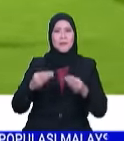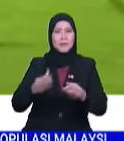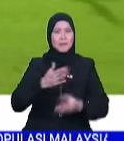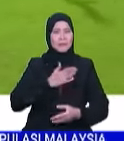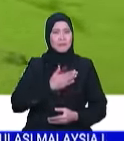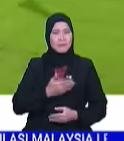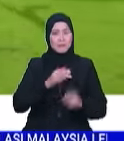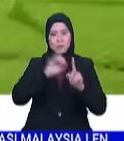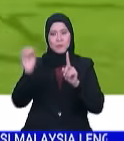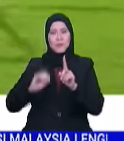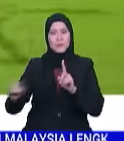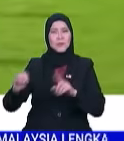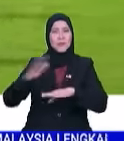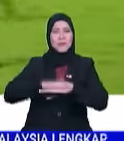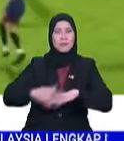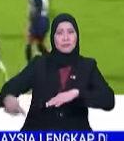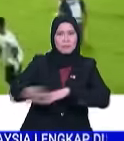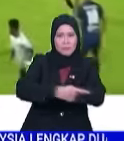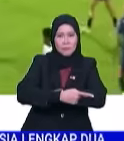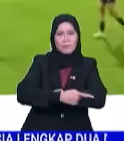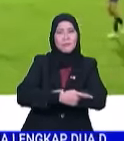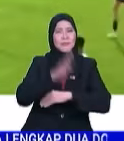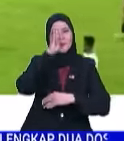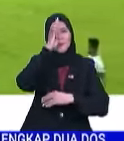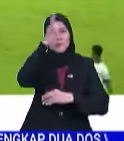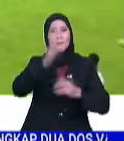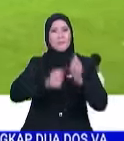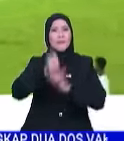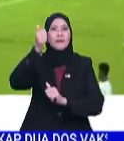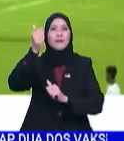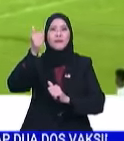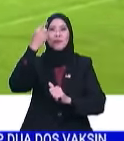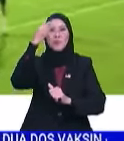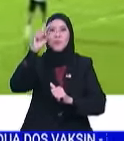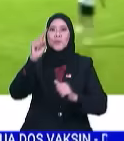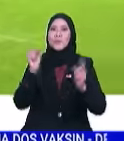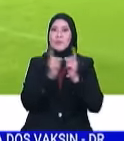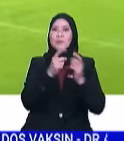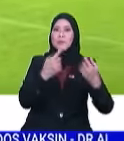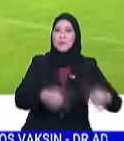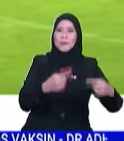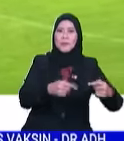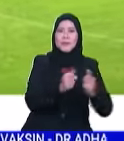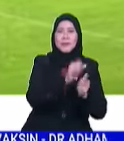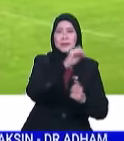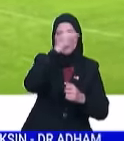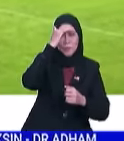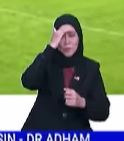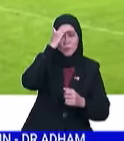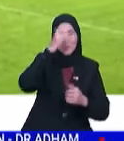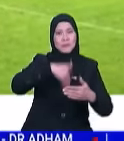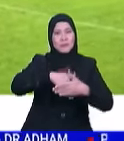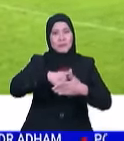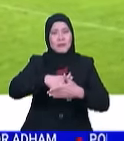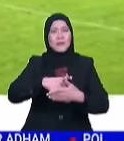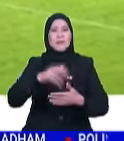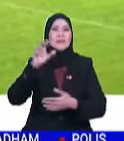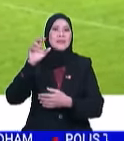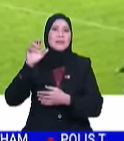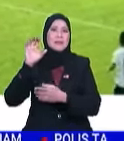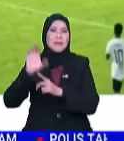komitmen 100% di atas padang bagi mencipta kemenangan termasuk pada pertemuan dengan JDT 2 di Stadium Bola Sepak Kuala Lumpur